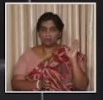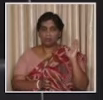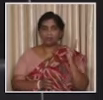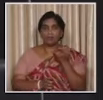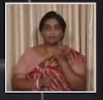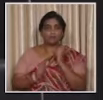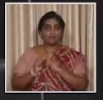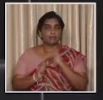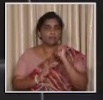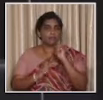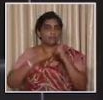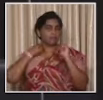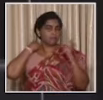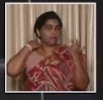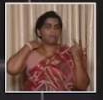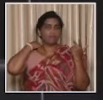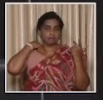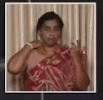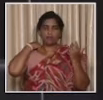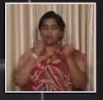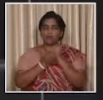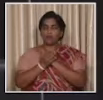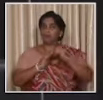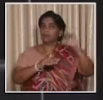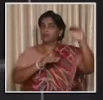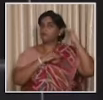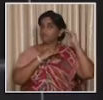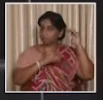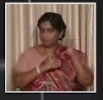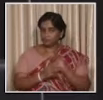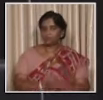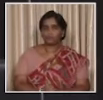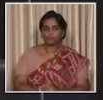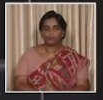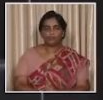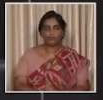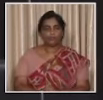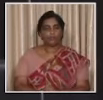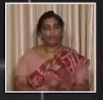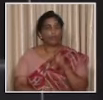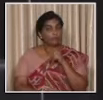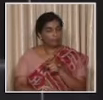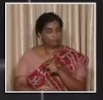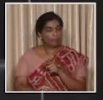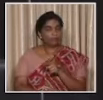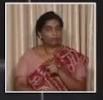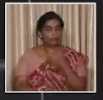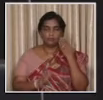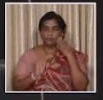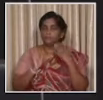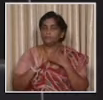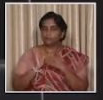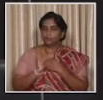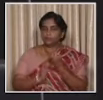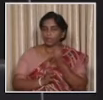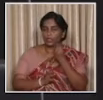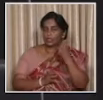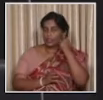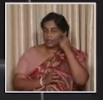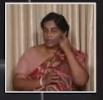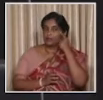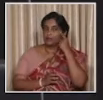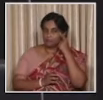සල්ලි ගෙවා ගන්න බෑ. හරි? ඔක්කොම ආනයන කරගත්තා. ඒ මේ මේක පොඩ්ඩක්